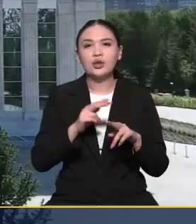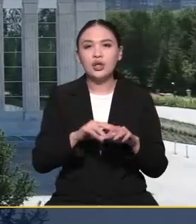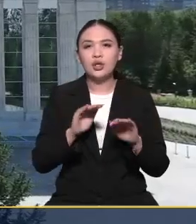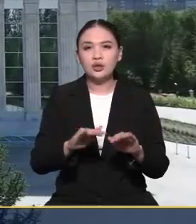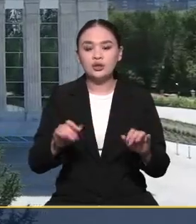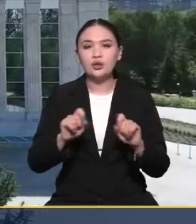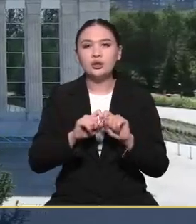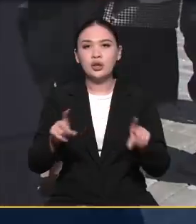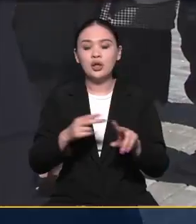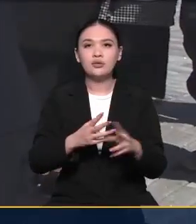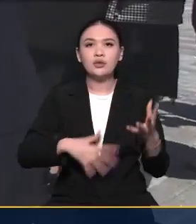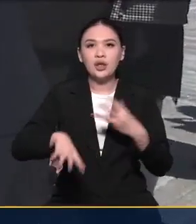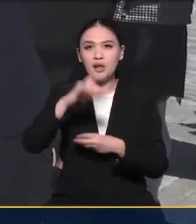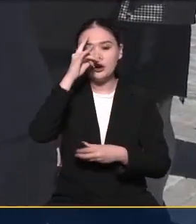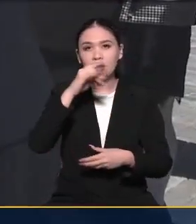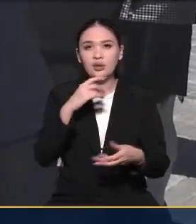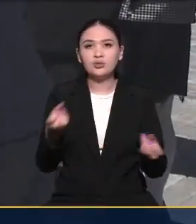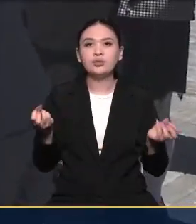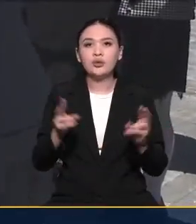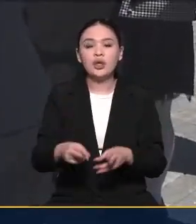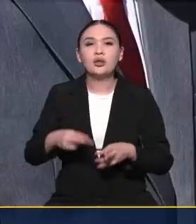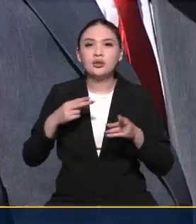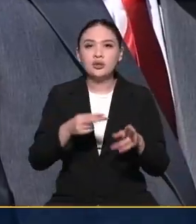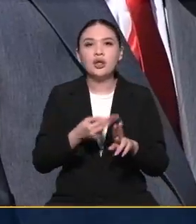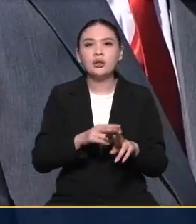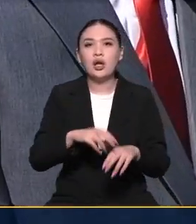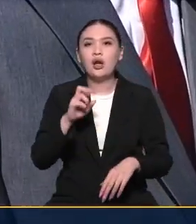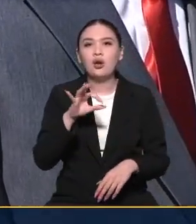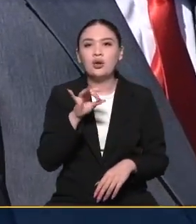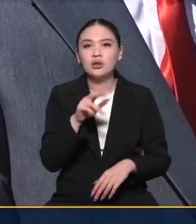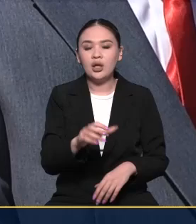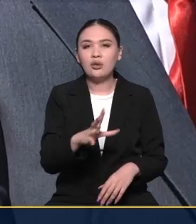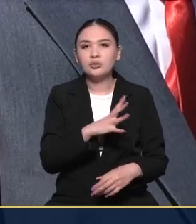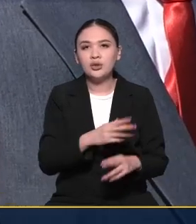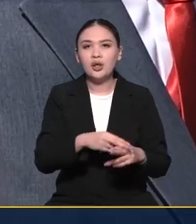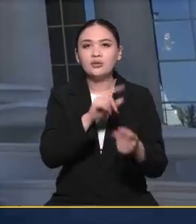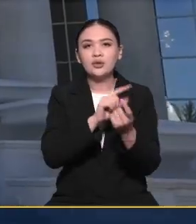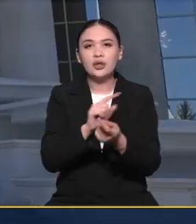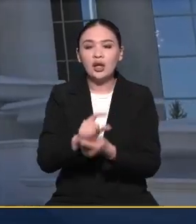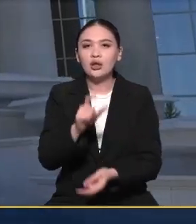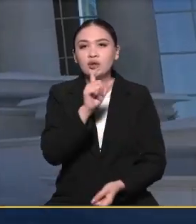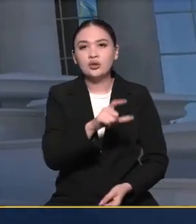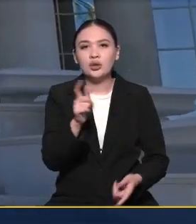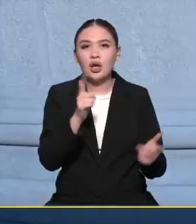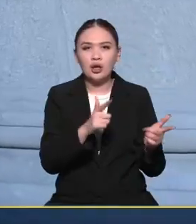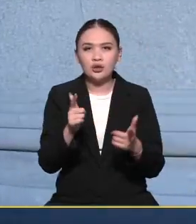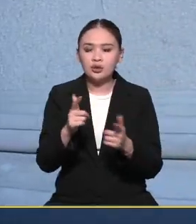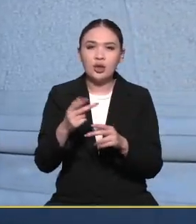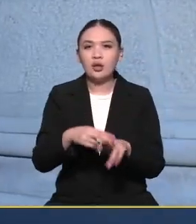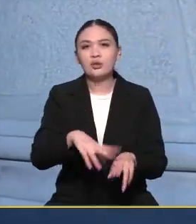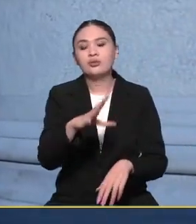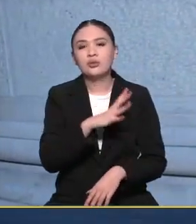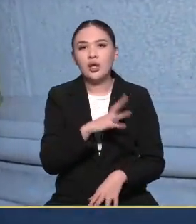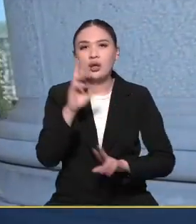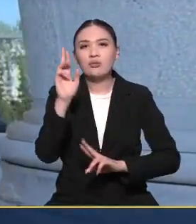со всего Казахстана специально прибыли в столицу, чтобы посетить Ахорду. К встрече гостей в резиденции готовились тщательно,